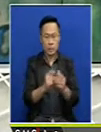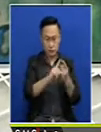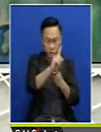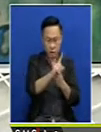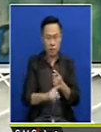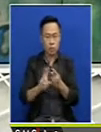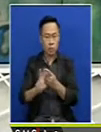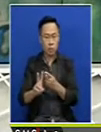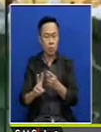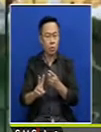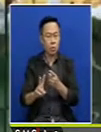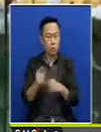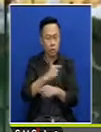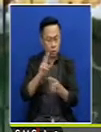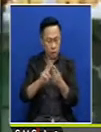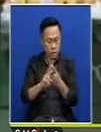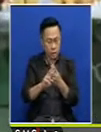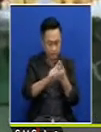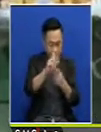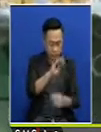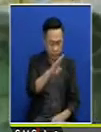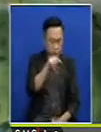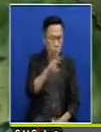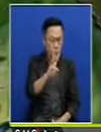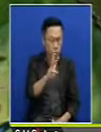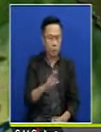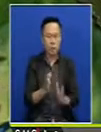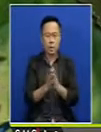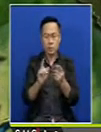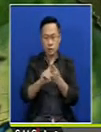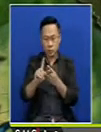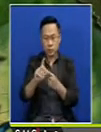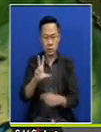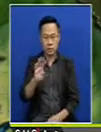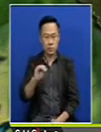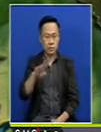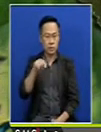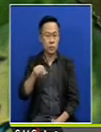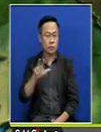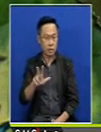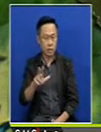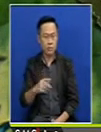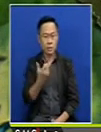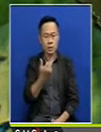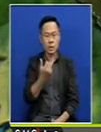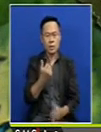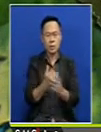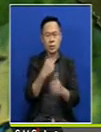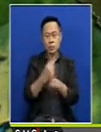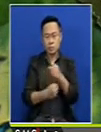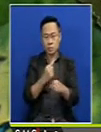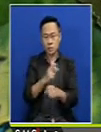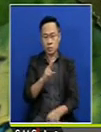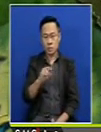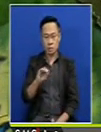งมานะครับก็คือวันที่อุณหภูมินั้นอยู่ที่ 44.3 องศาเซลเซียสก็คือทุบสถิติในปี2558